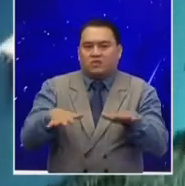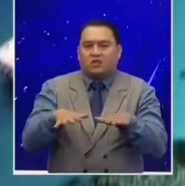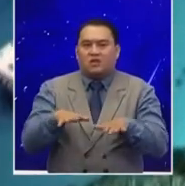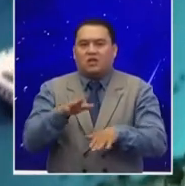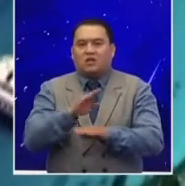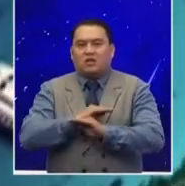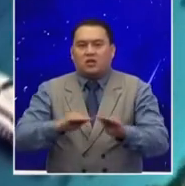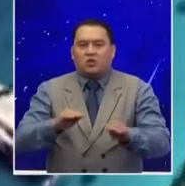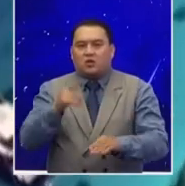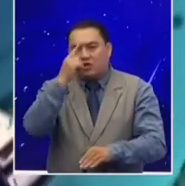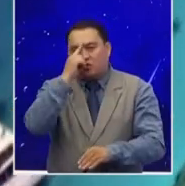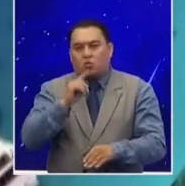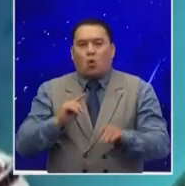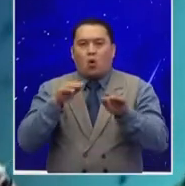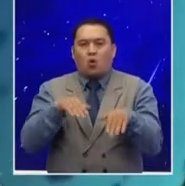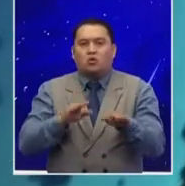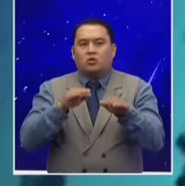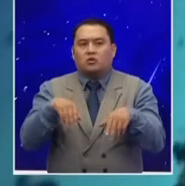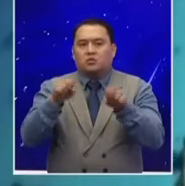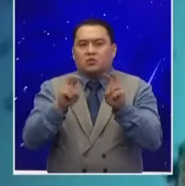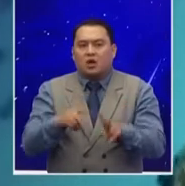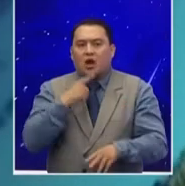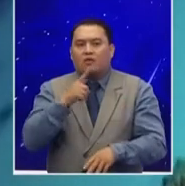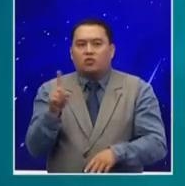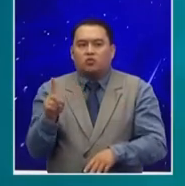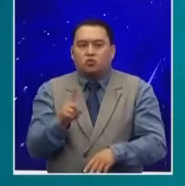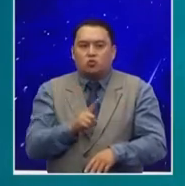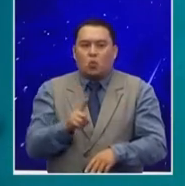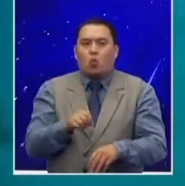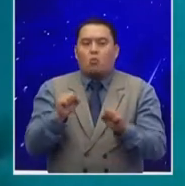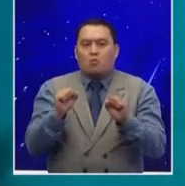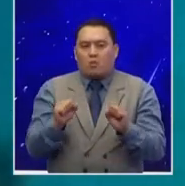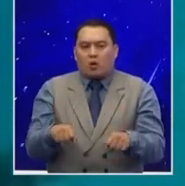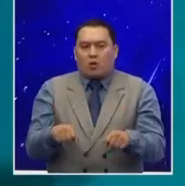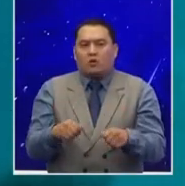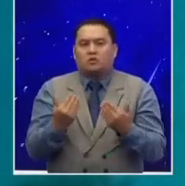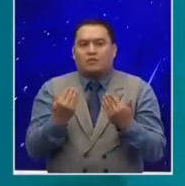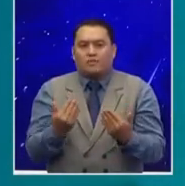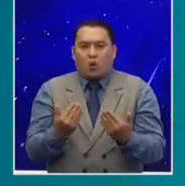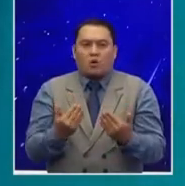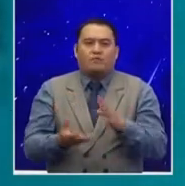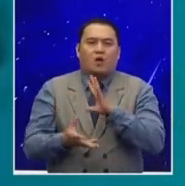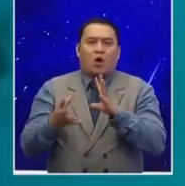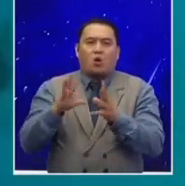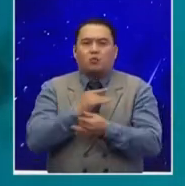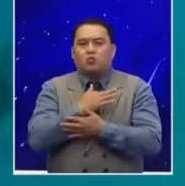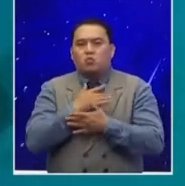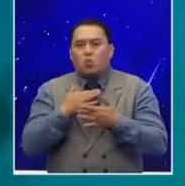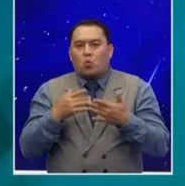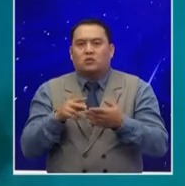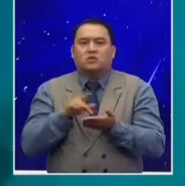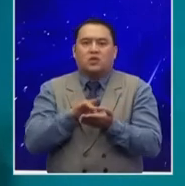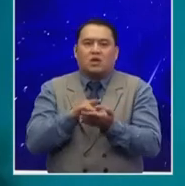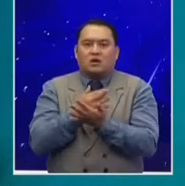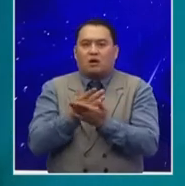и Индийскому океанам. Специалисты подчеркивают, что их выводы основаны на данных, полученных в результате множество